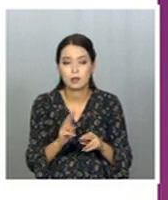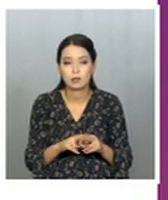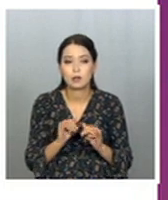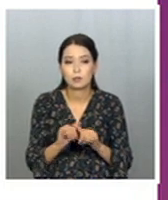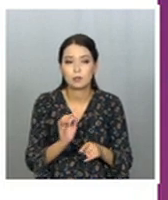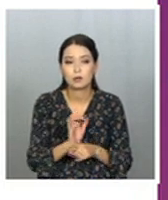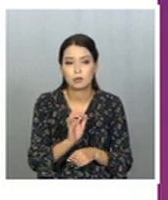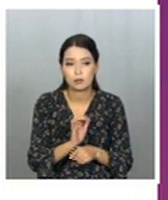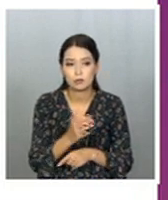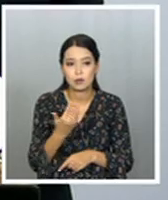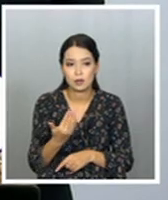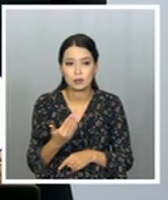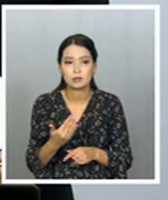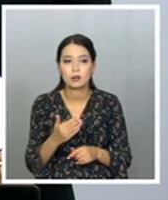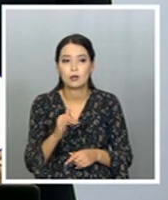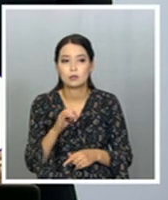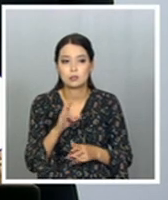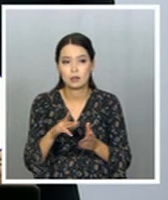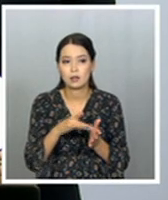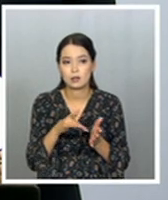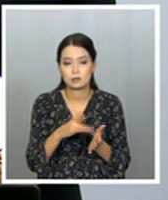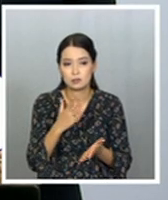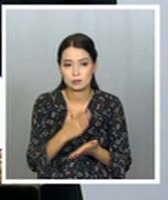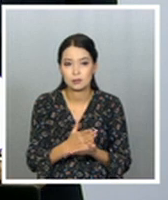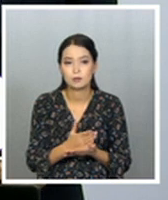Шымкент қаласында орналасқан.